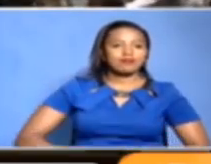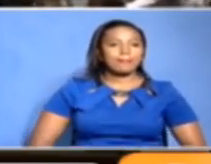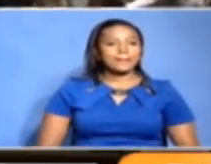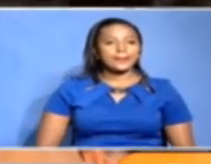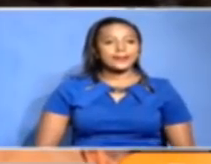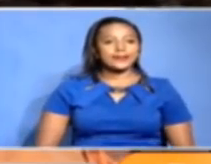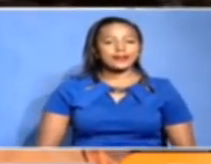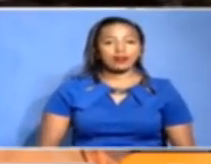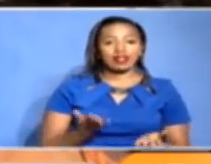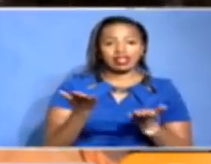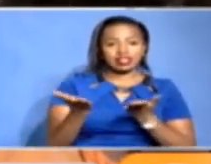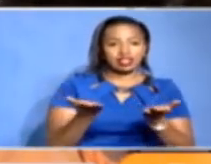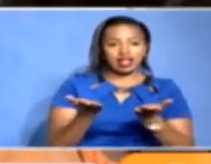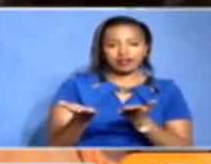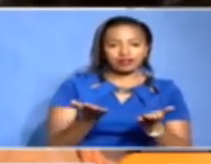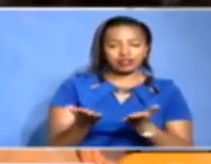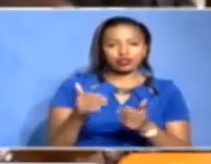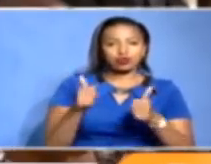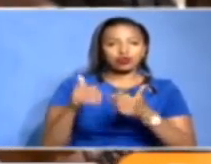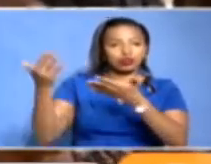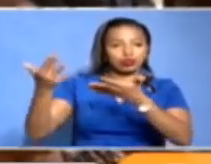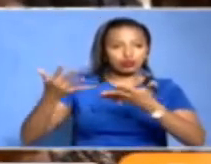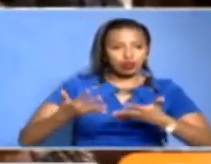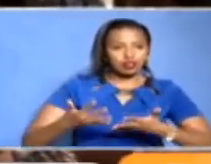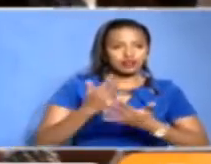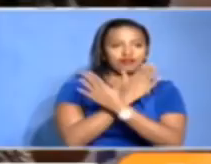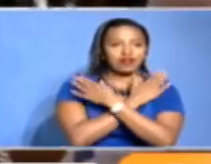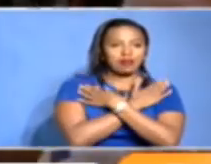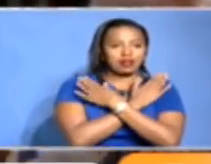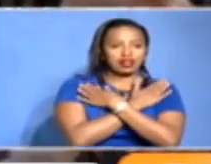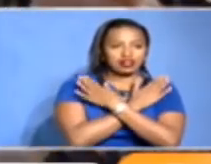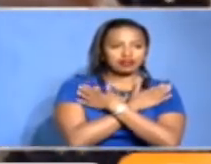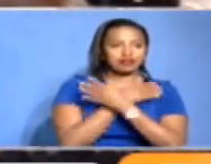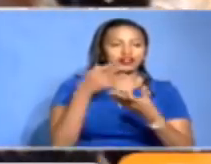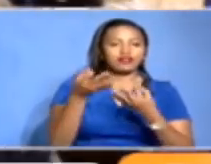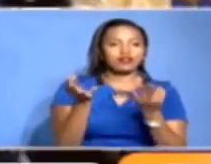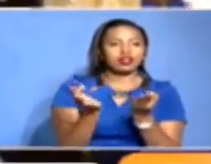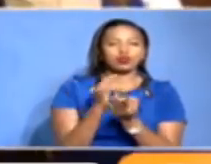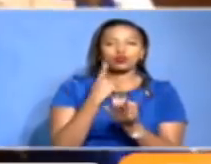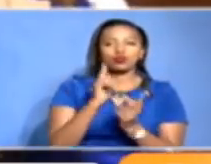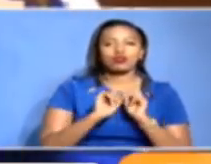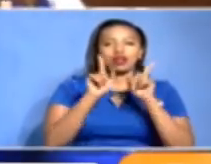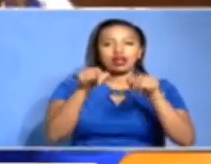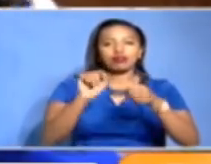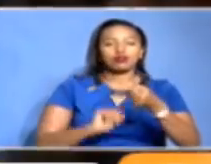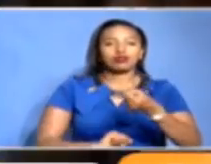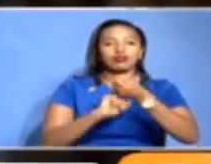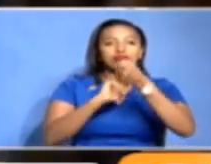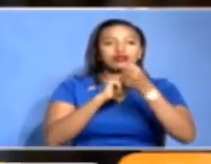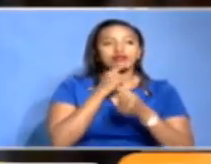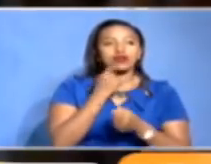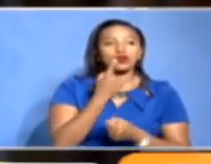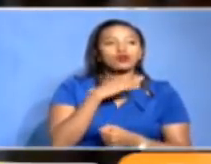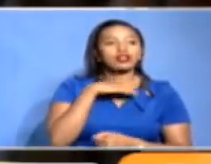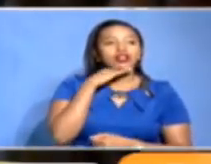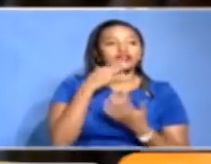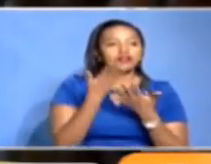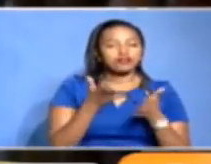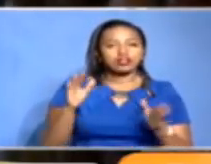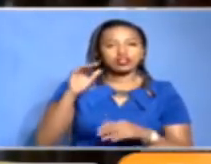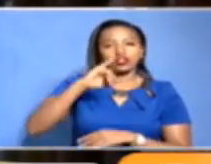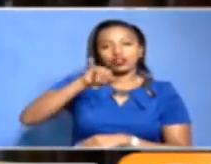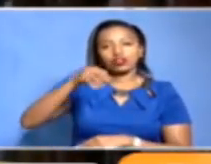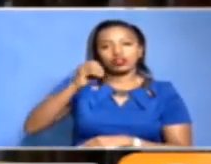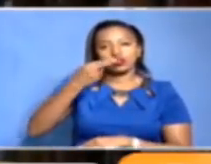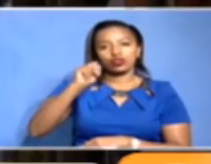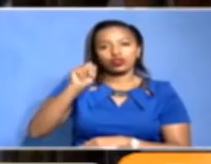Ni ibada iliyowaleta pamoja jamaa na marafiki waliofika kumpa mkono wa buriani John Gakuo, aliyewahi kuhudumu kama